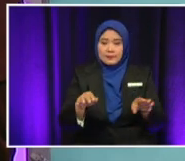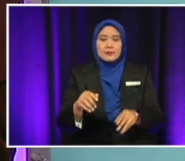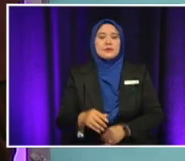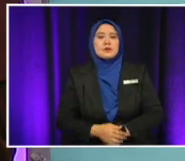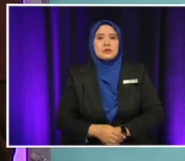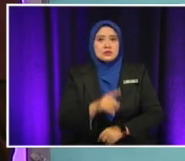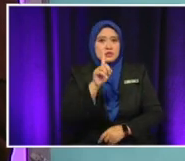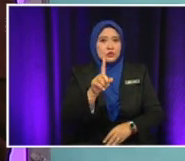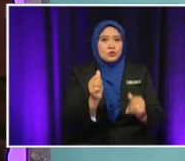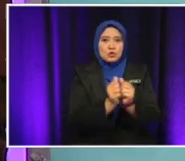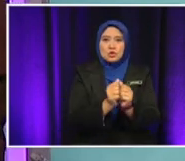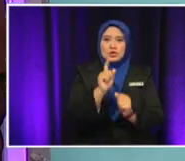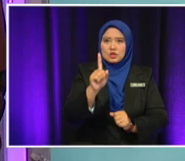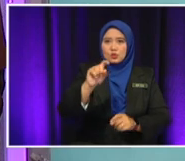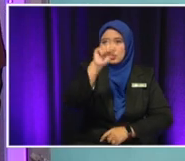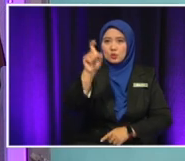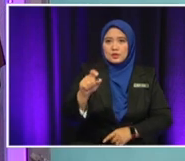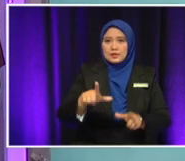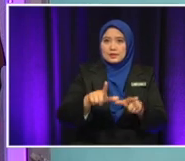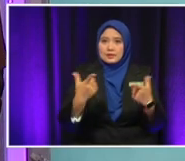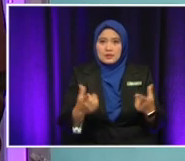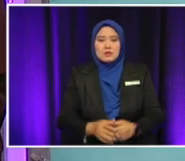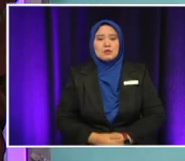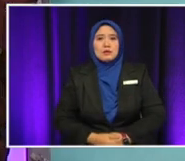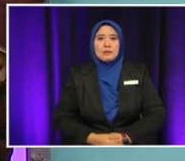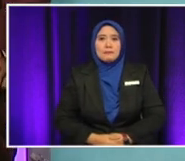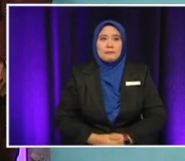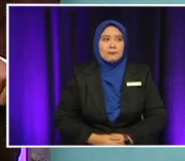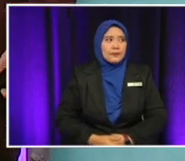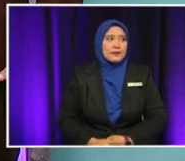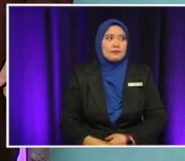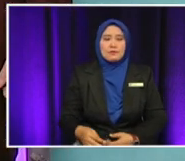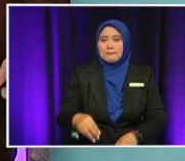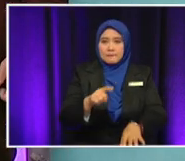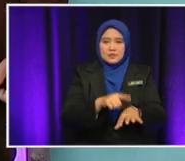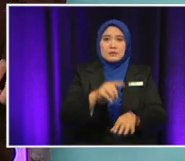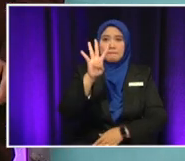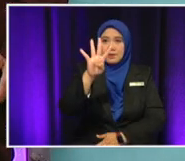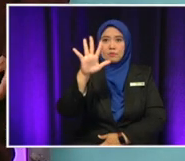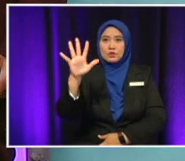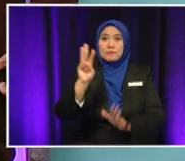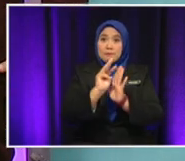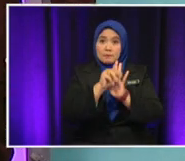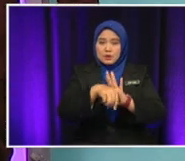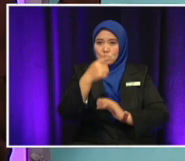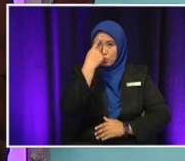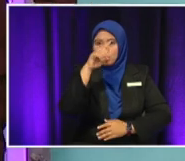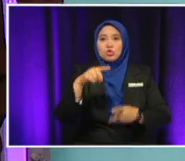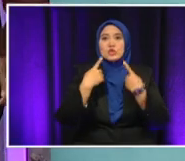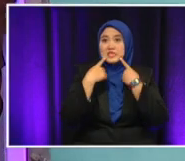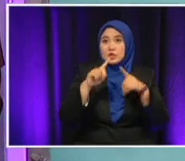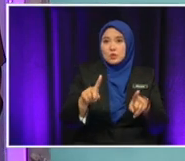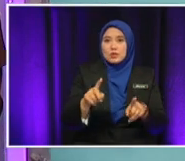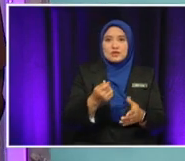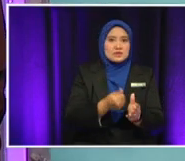jadi maksud yang dicadangkan ialah 45 menit lah untuk menjawab soal dan bagian ini kita lihat